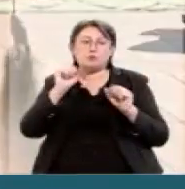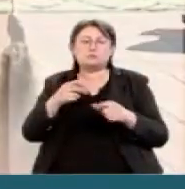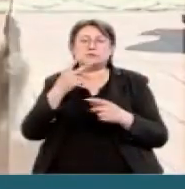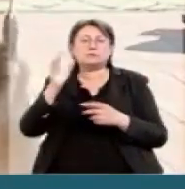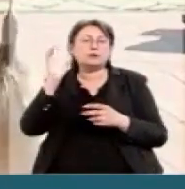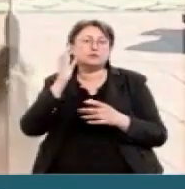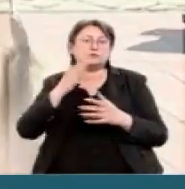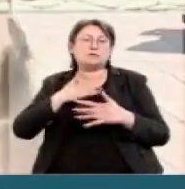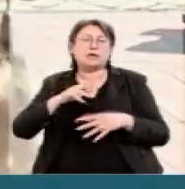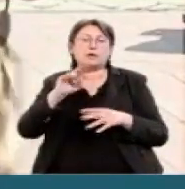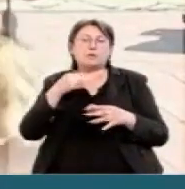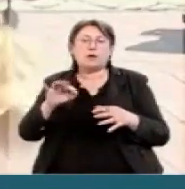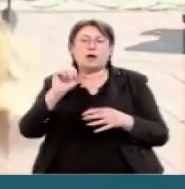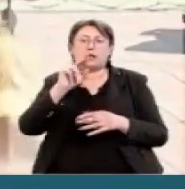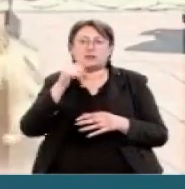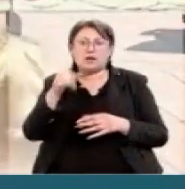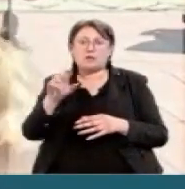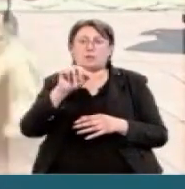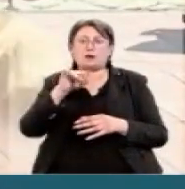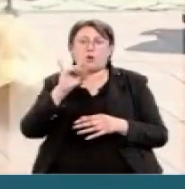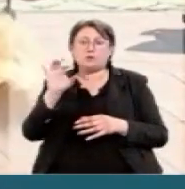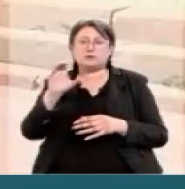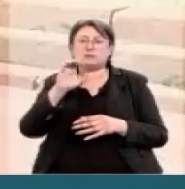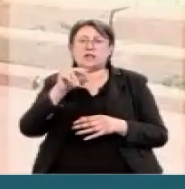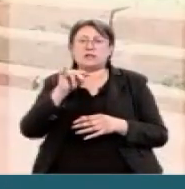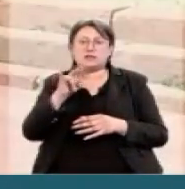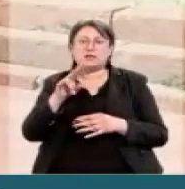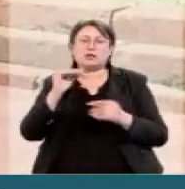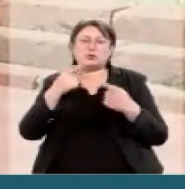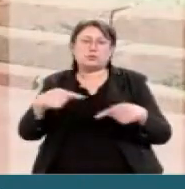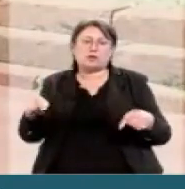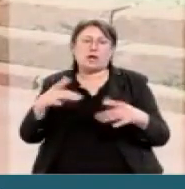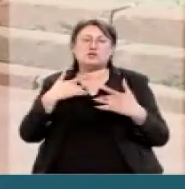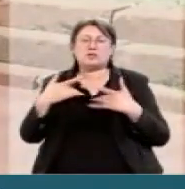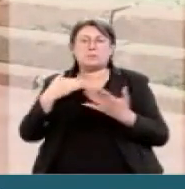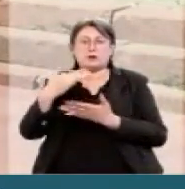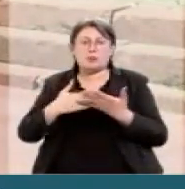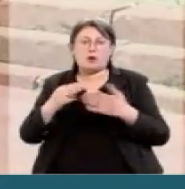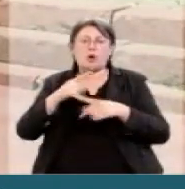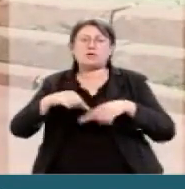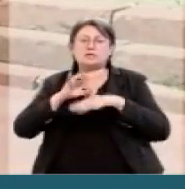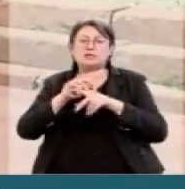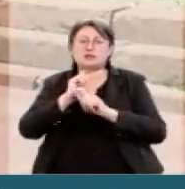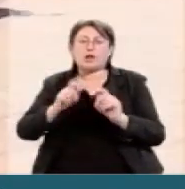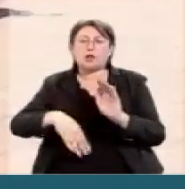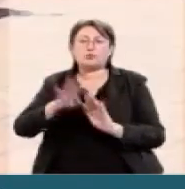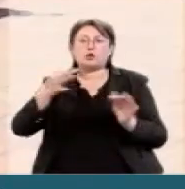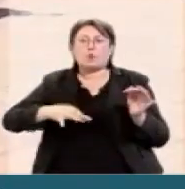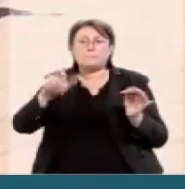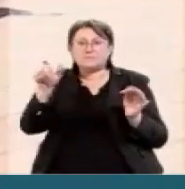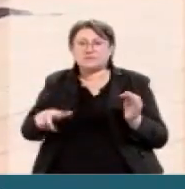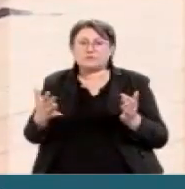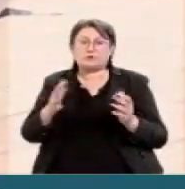насладиться такими знаменитыми кюями, как Адай, Балбраон, Еркесылком и другие. Кроме концертной программы, организаторы наградили лучших домбристов,